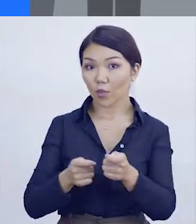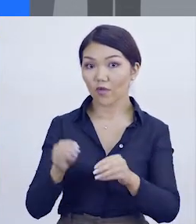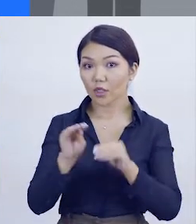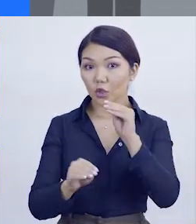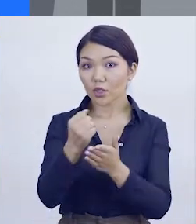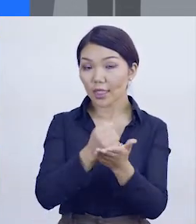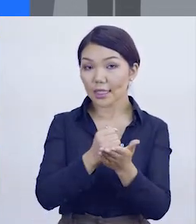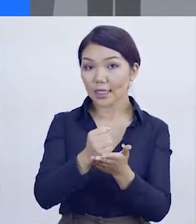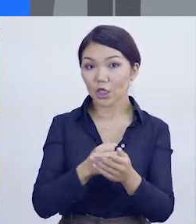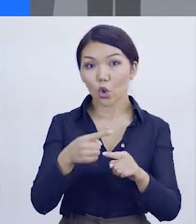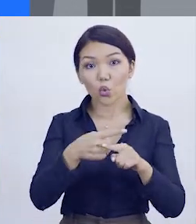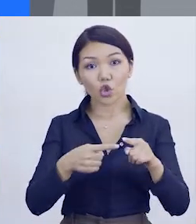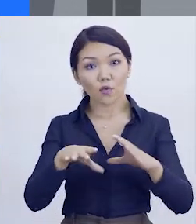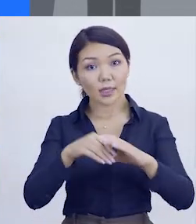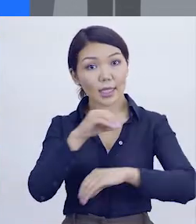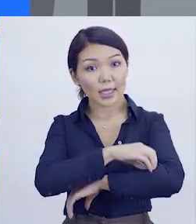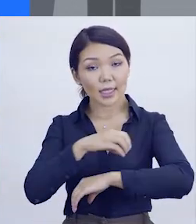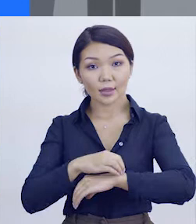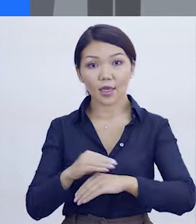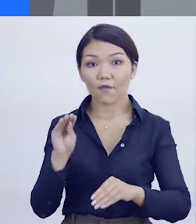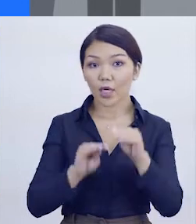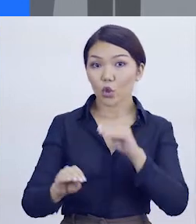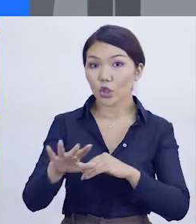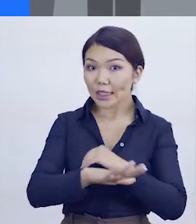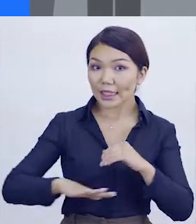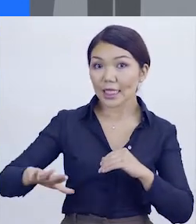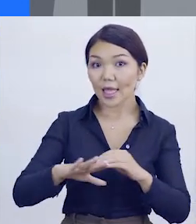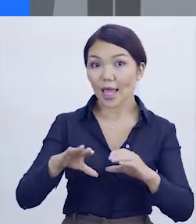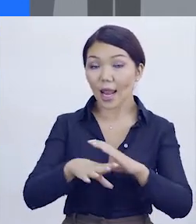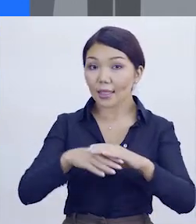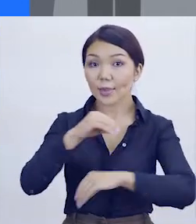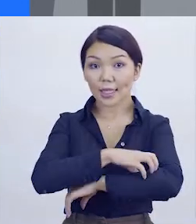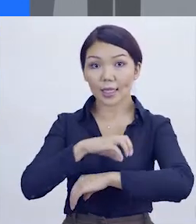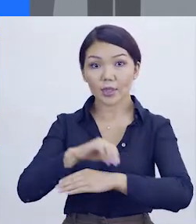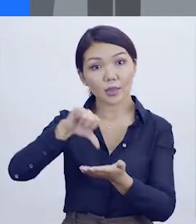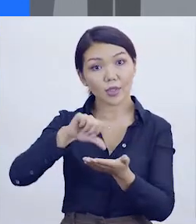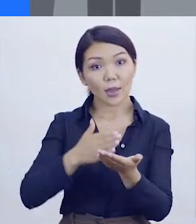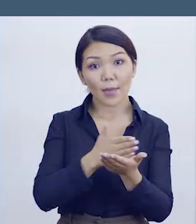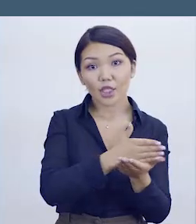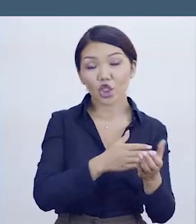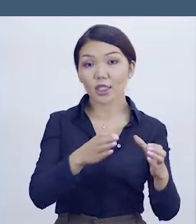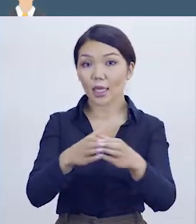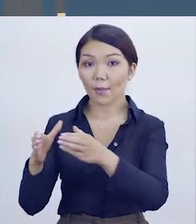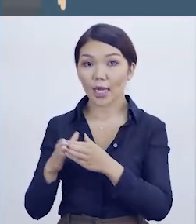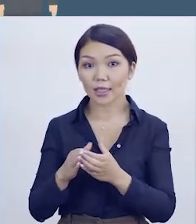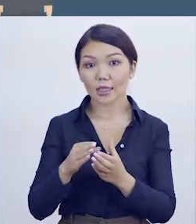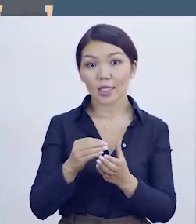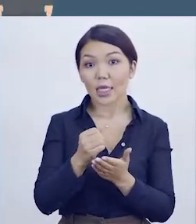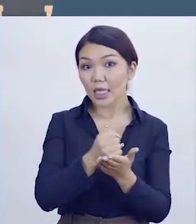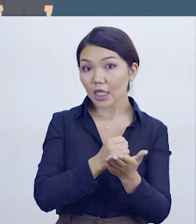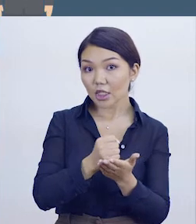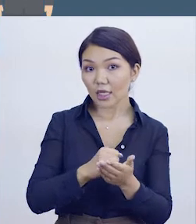не более чем одним членом в комиссии. Из представителей органов местного самоуправления формируется резерв. Участковая